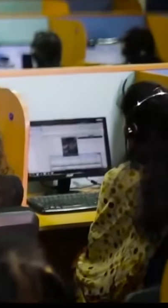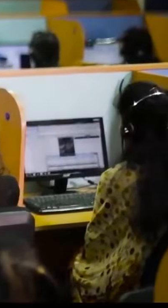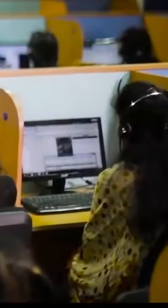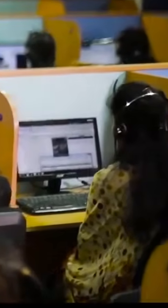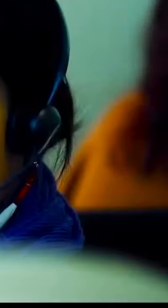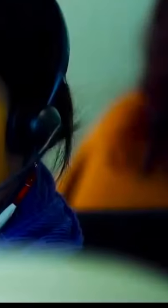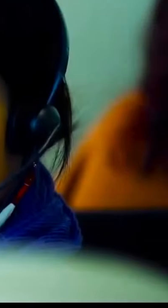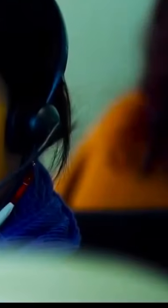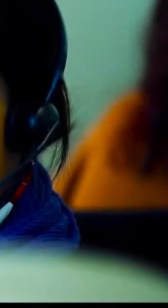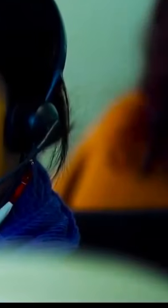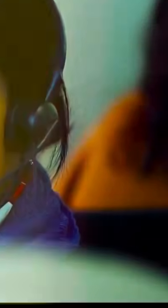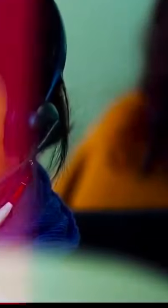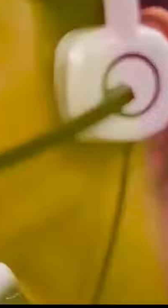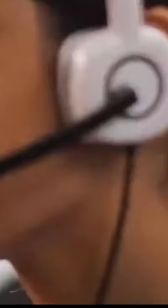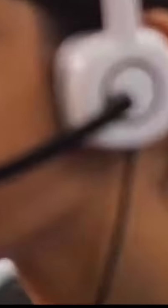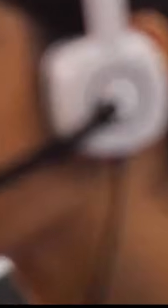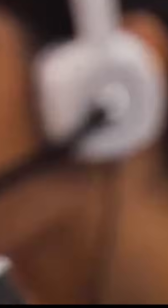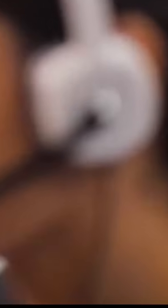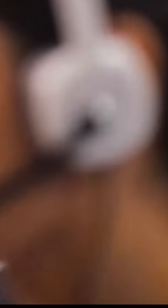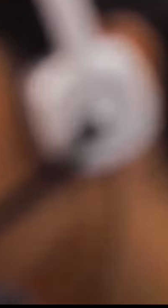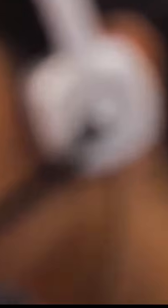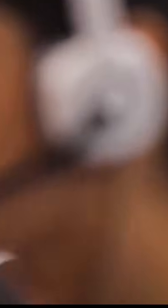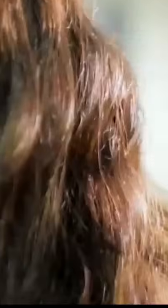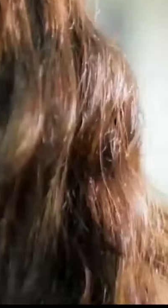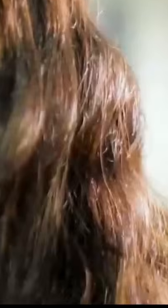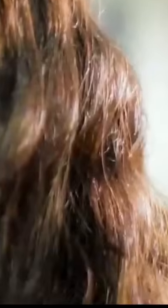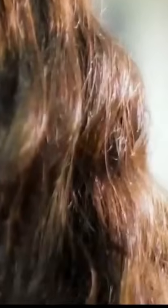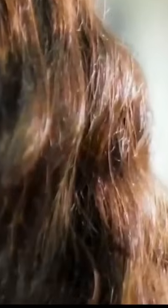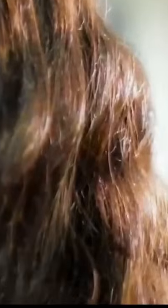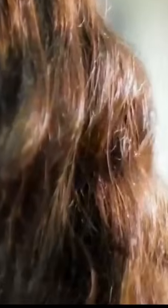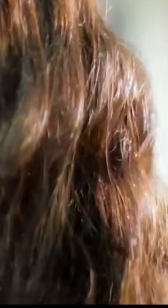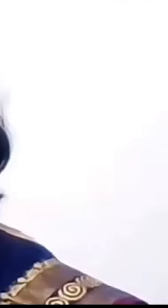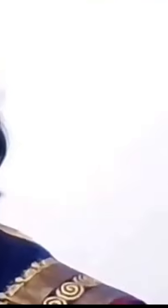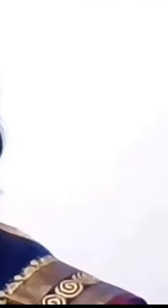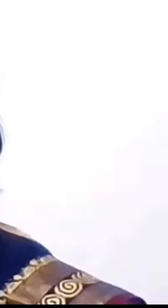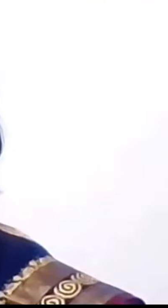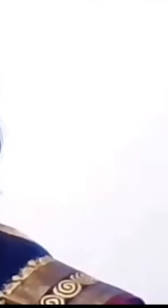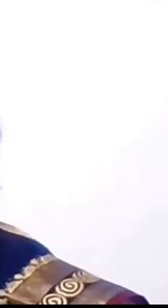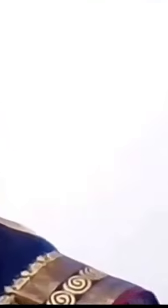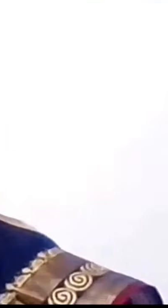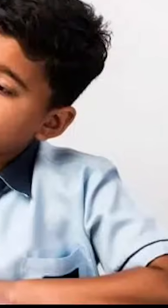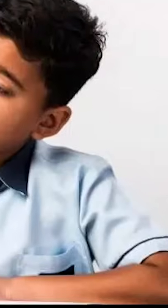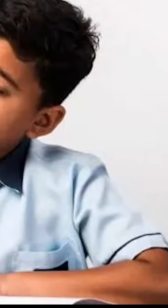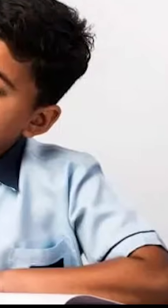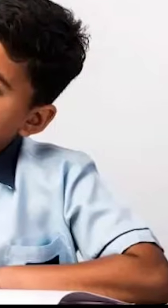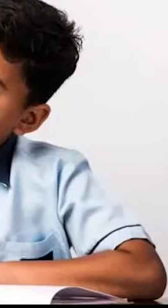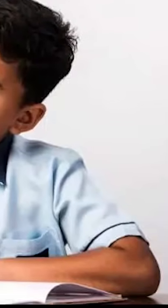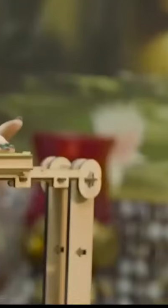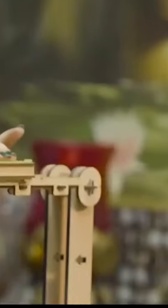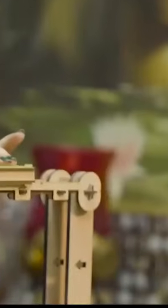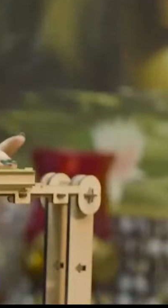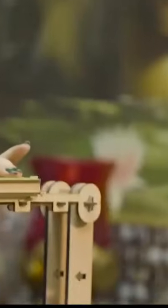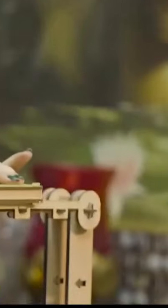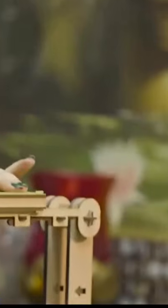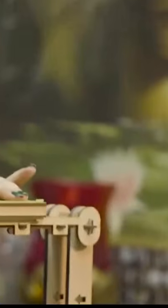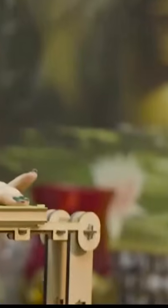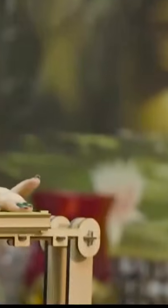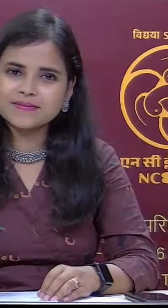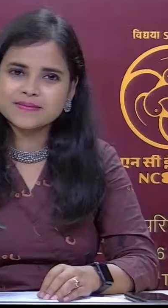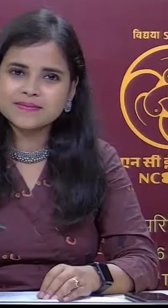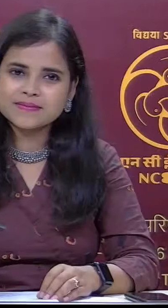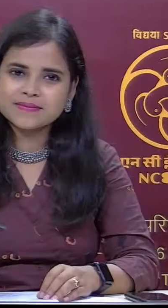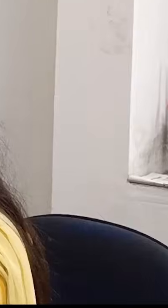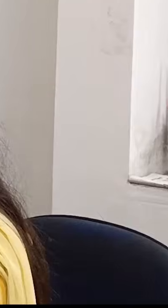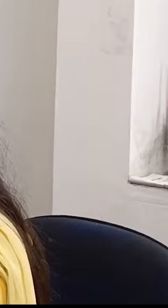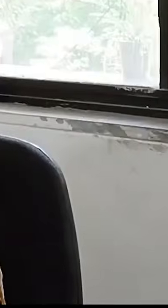मनोदर्पण पर कॉल लगाएं, मनोबल अपना और बढ़ाएं। मनोदर्पण पर कॉल लगाएं, मनोबल अपना और